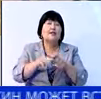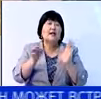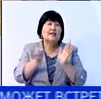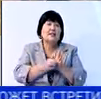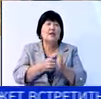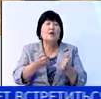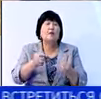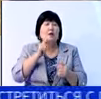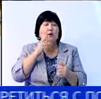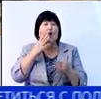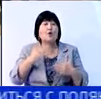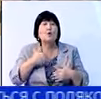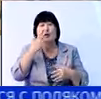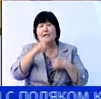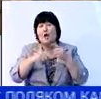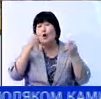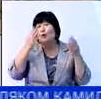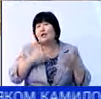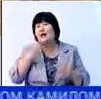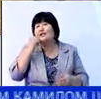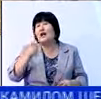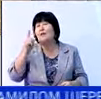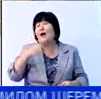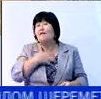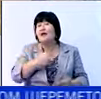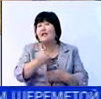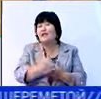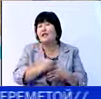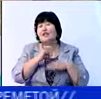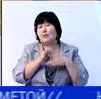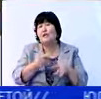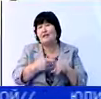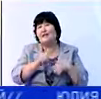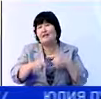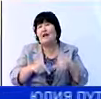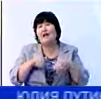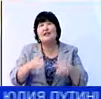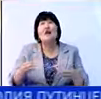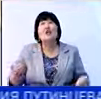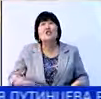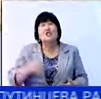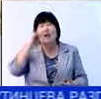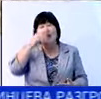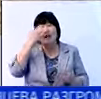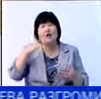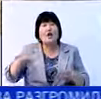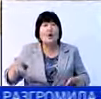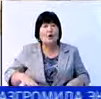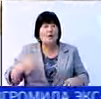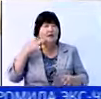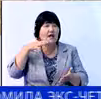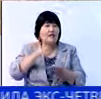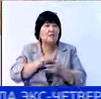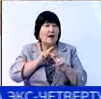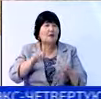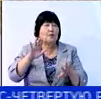привития молодежи любви к традициям, культуре наших предков. Важно сохранить и пронести это наследие. В жизни казахского народа конь всегда занимал